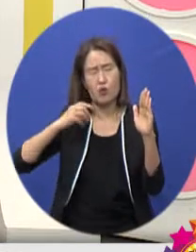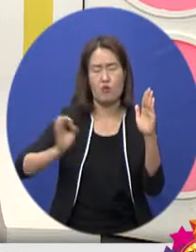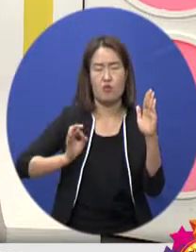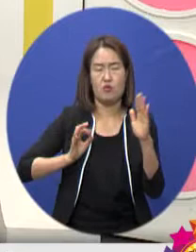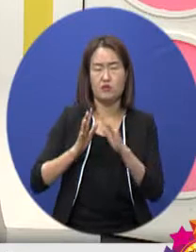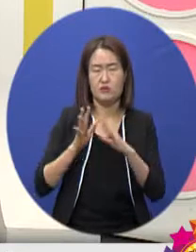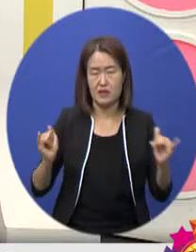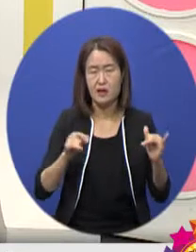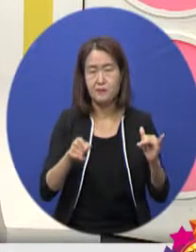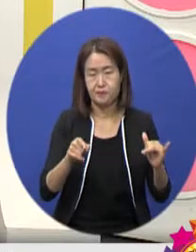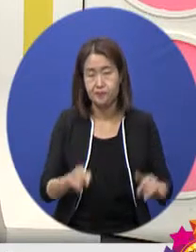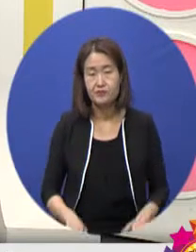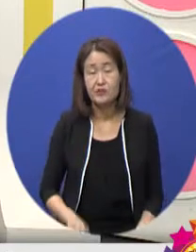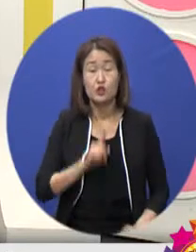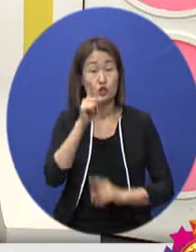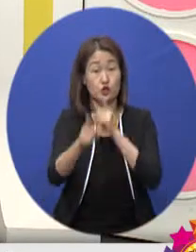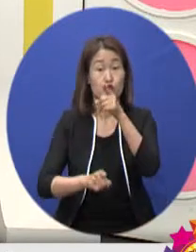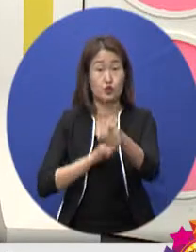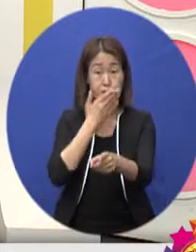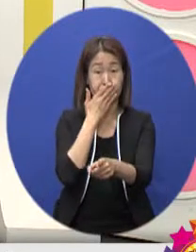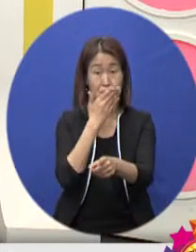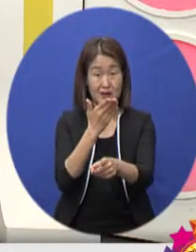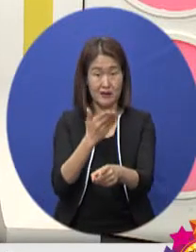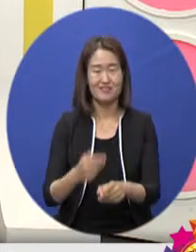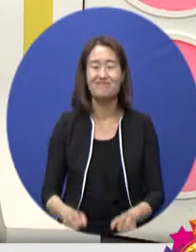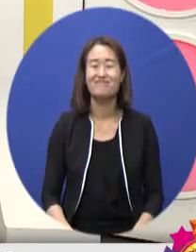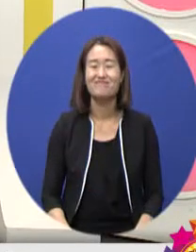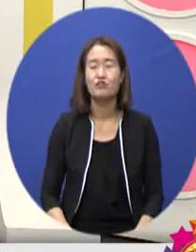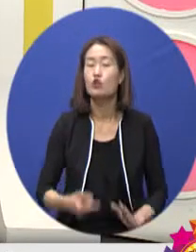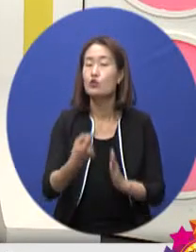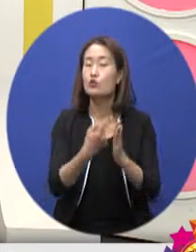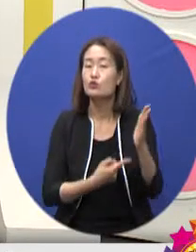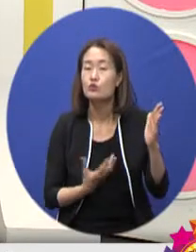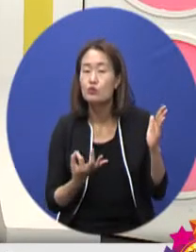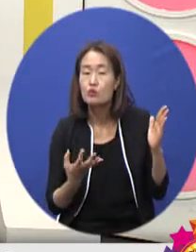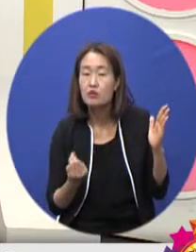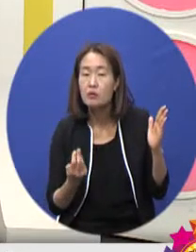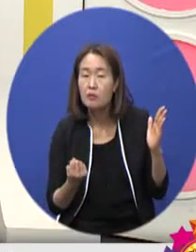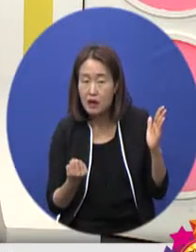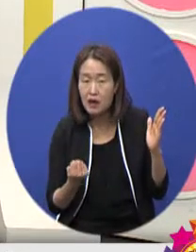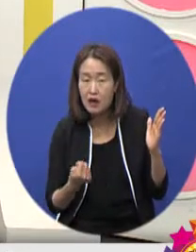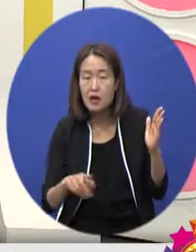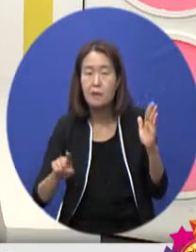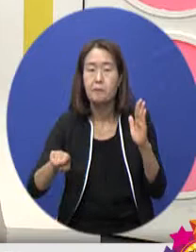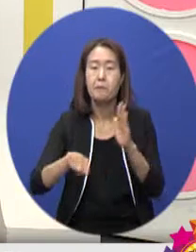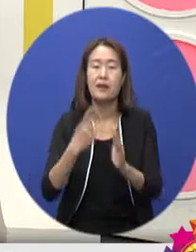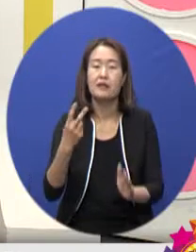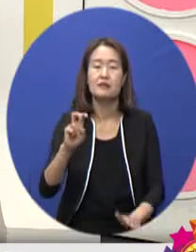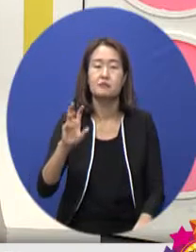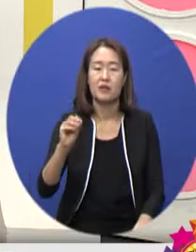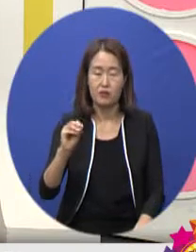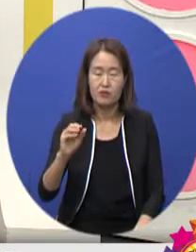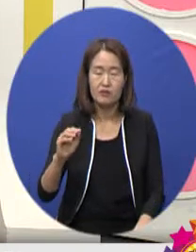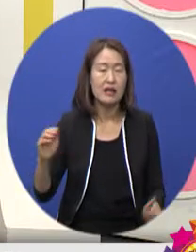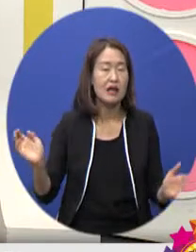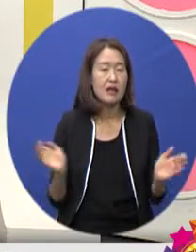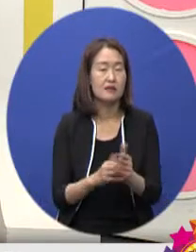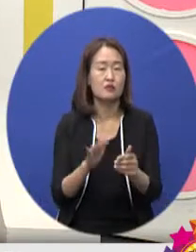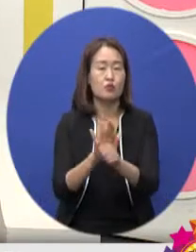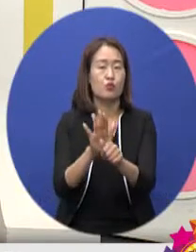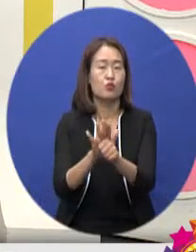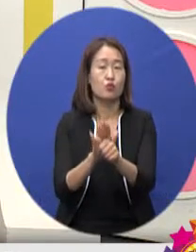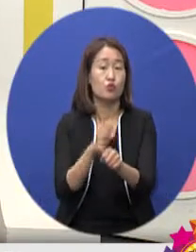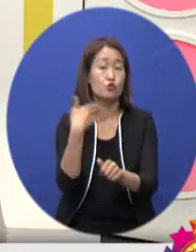저소득층인 어르신들이 신청을 하실 수 있다고 합니다. 수술비는요, 최대 120만 원까지